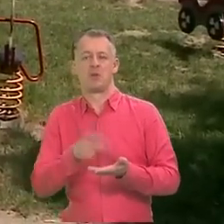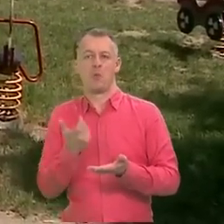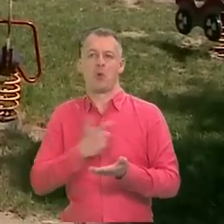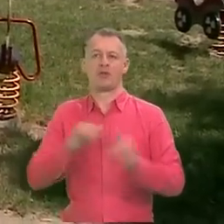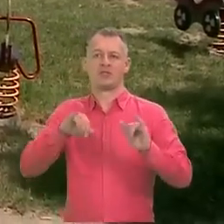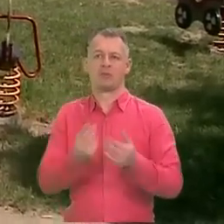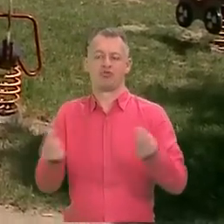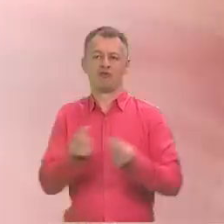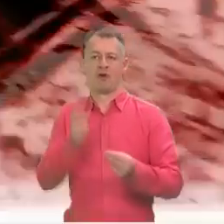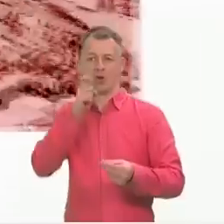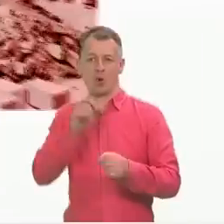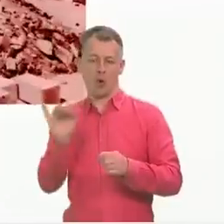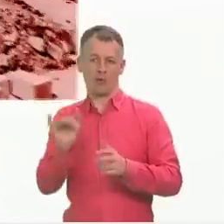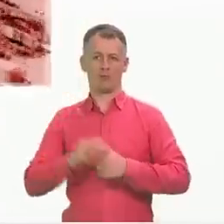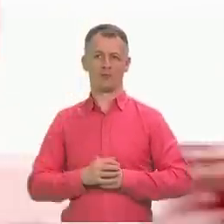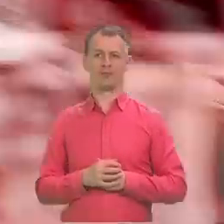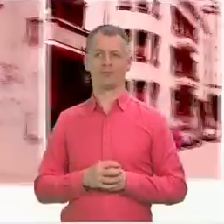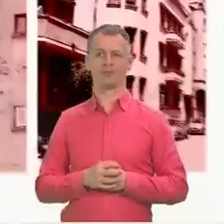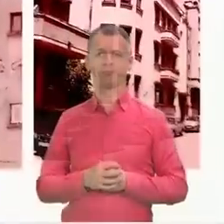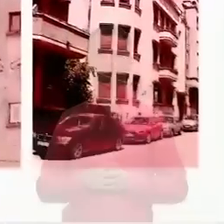să pățească ceva.